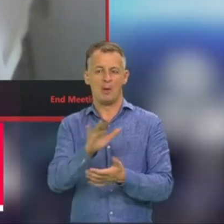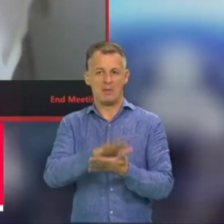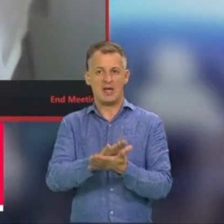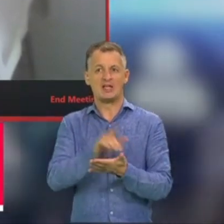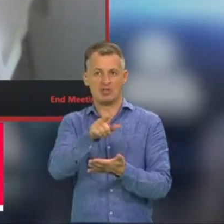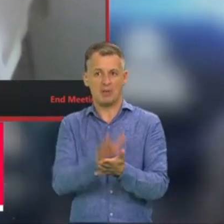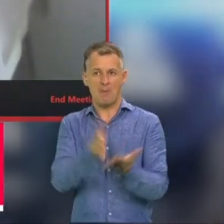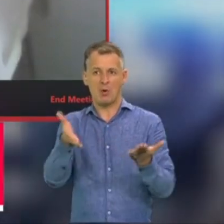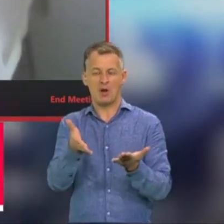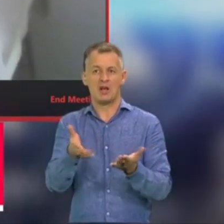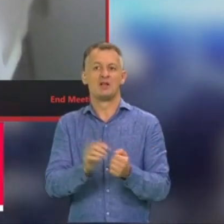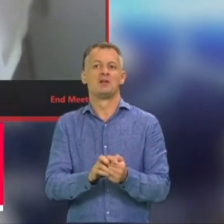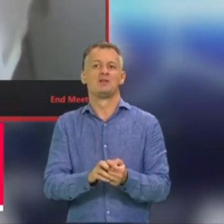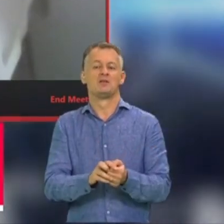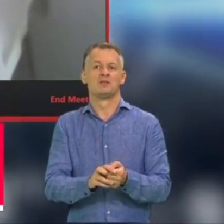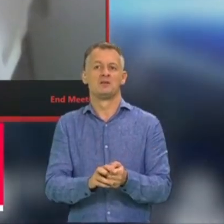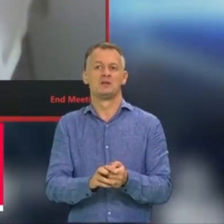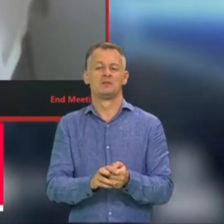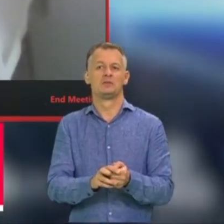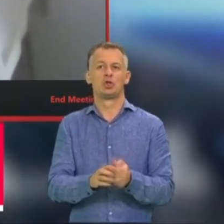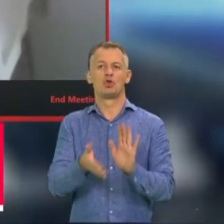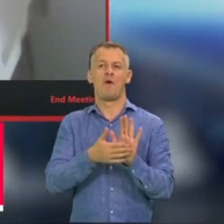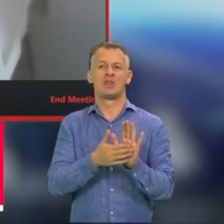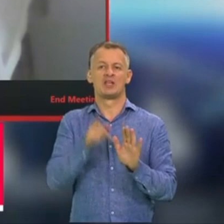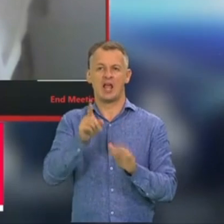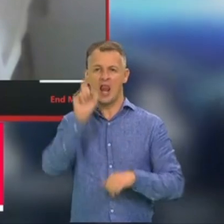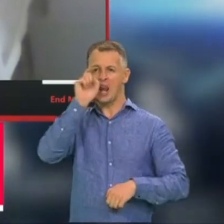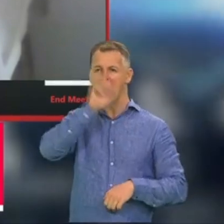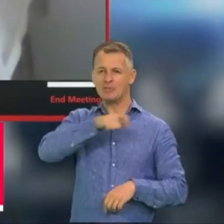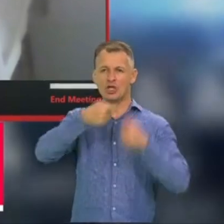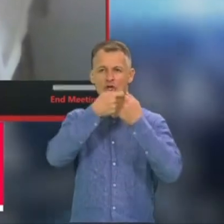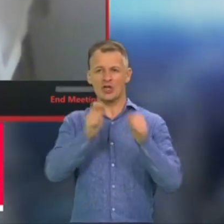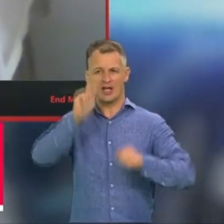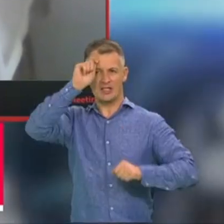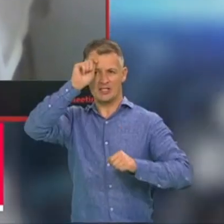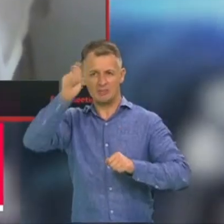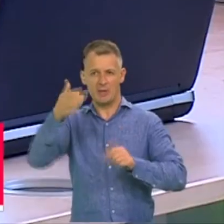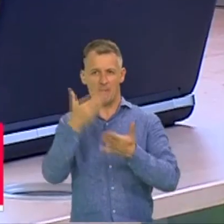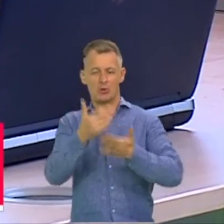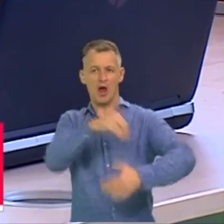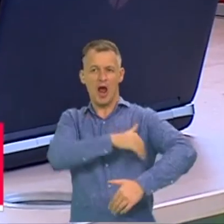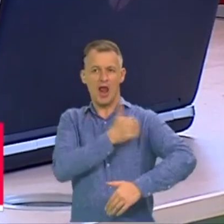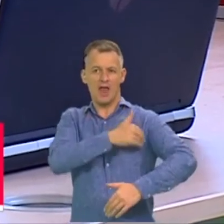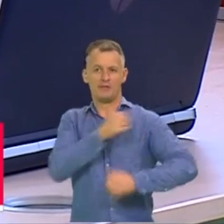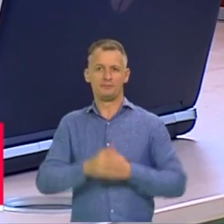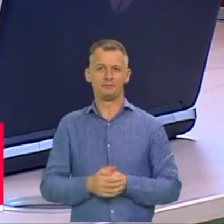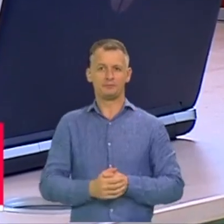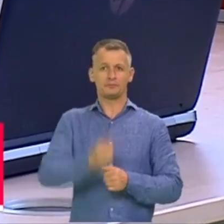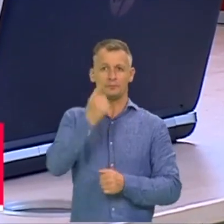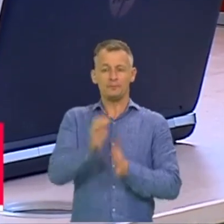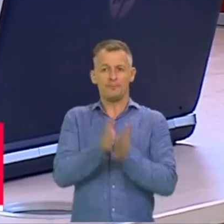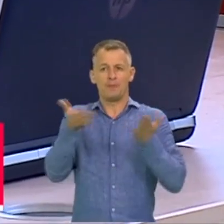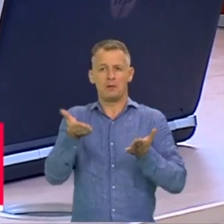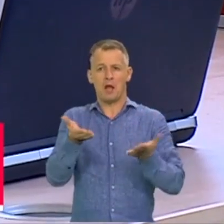în circulație, dovedește o lipsă totală de respect față de elevi. Un manual care nu